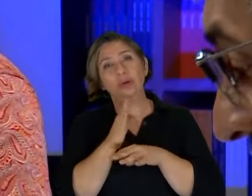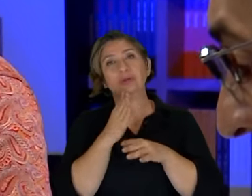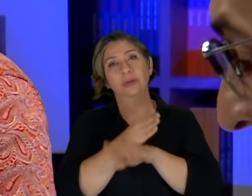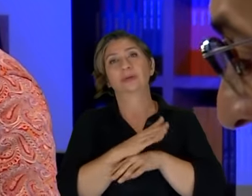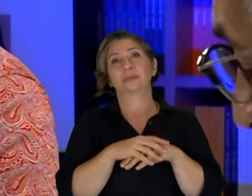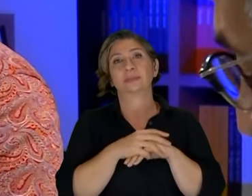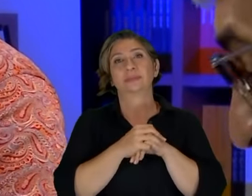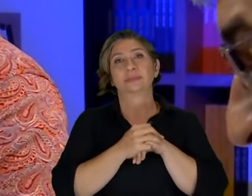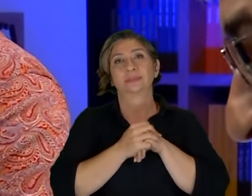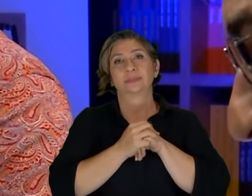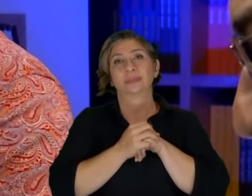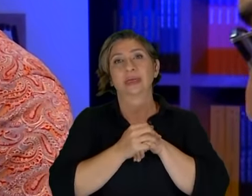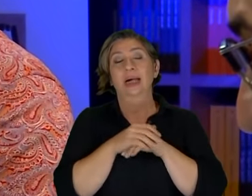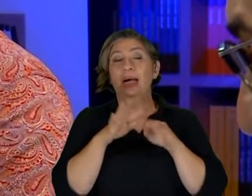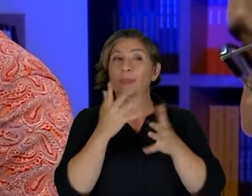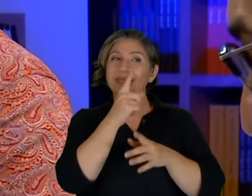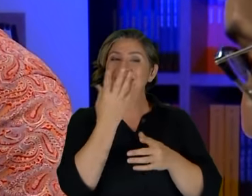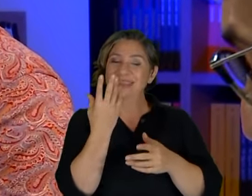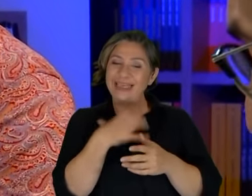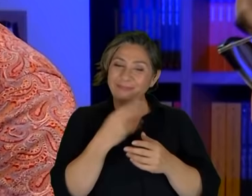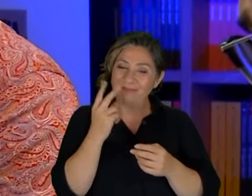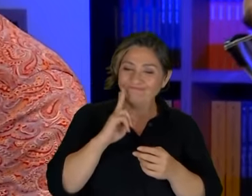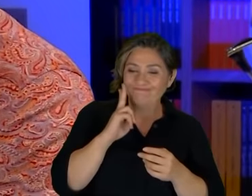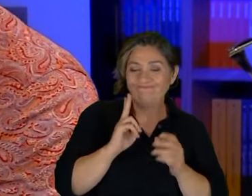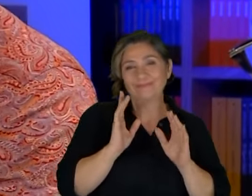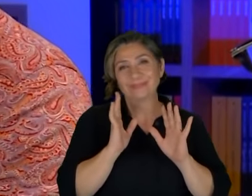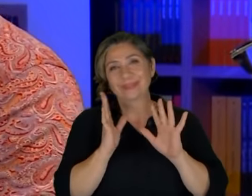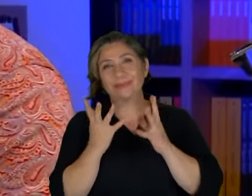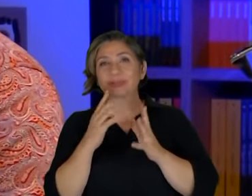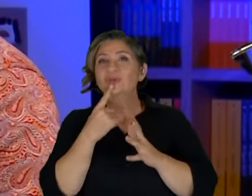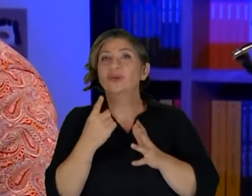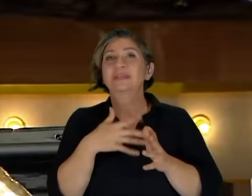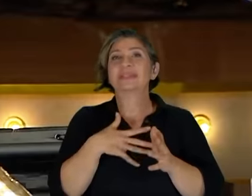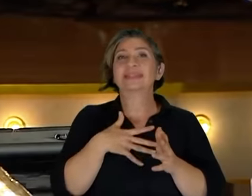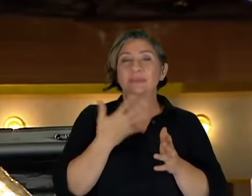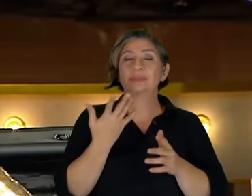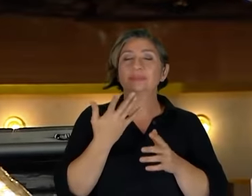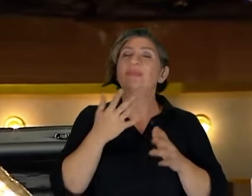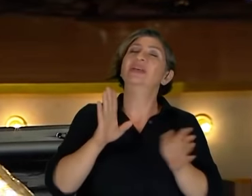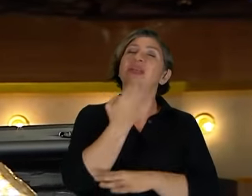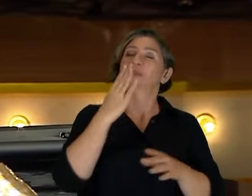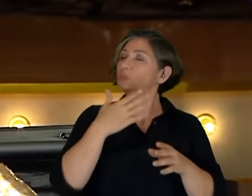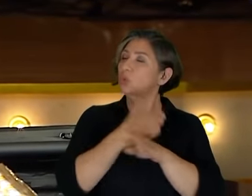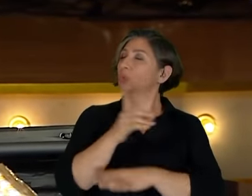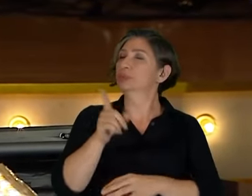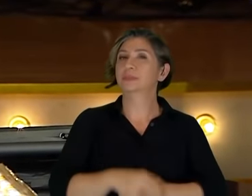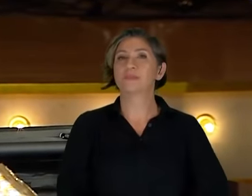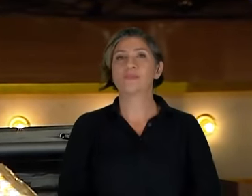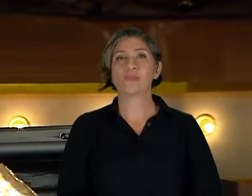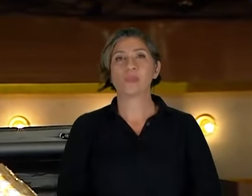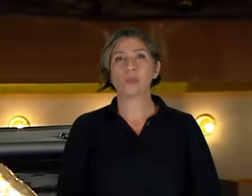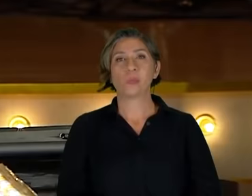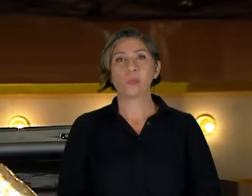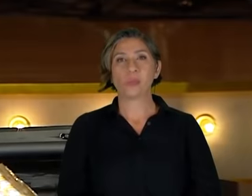Doğru. Belki ama sen belki tevazu içinde bunu yok, belki söylemek... Yok, ondan vazgeçtim işte. O yüzden doğru. Hakikaten yani. Peki.